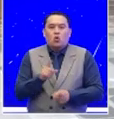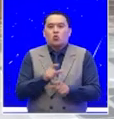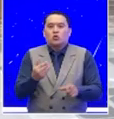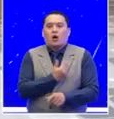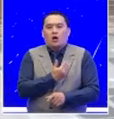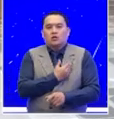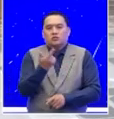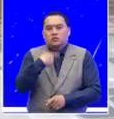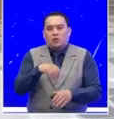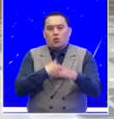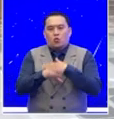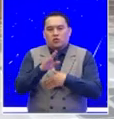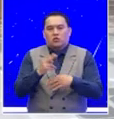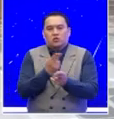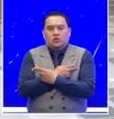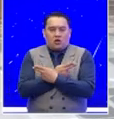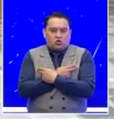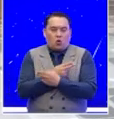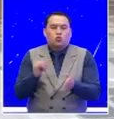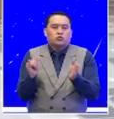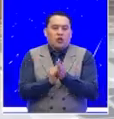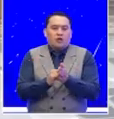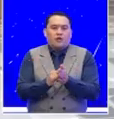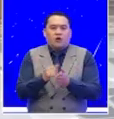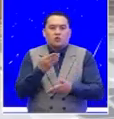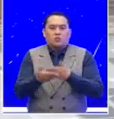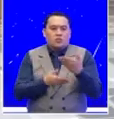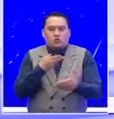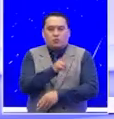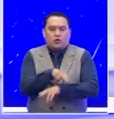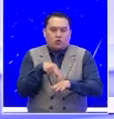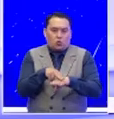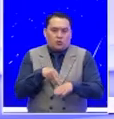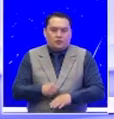хотели самовольно покинуть дачный массив. Установлен пеший патруль.